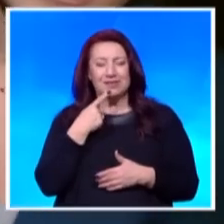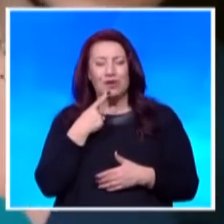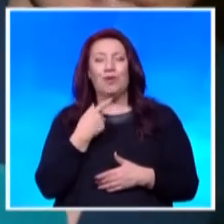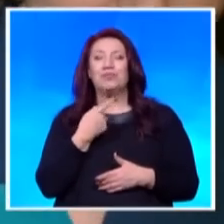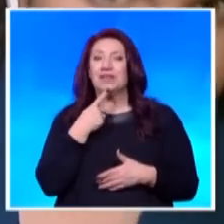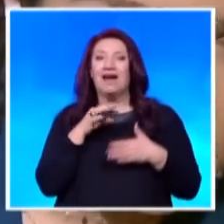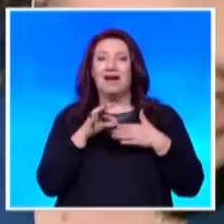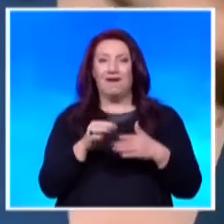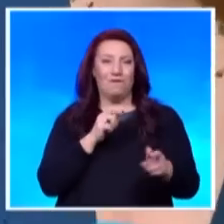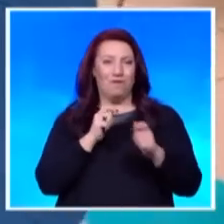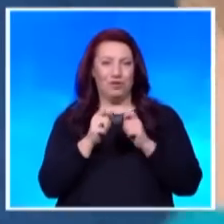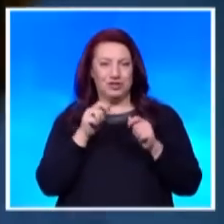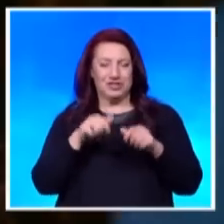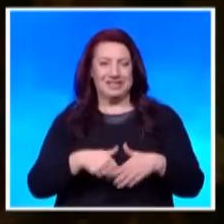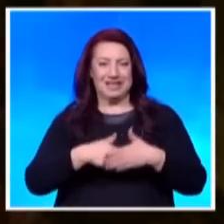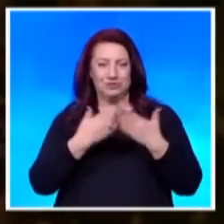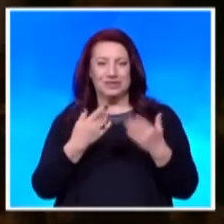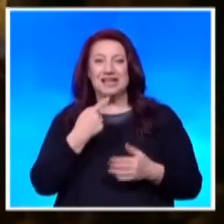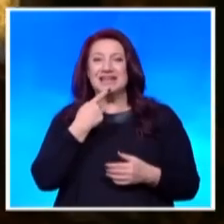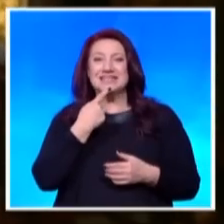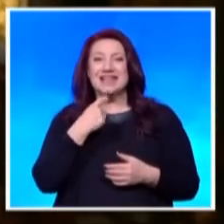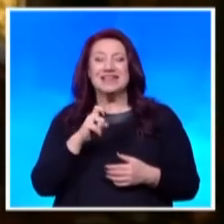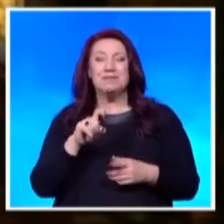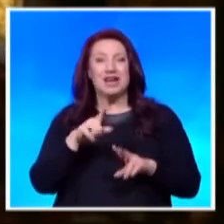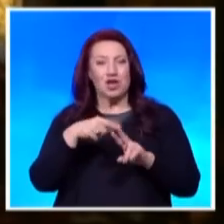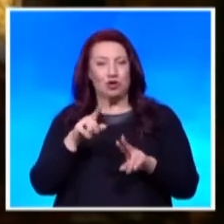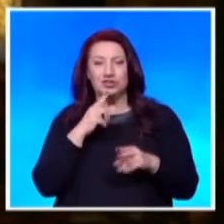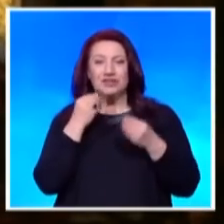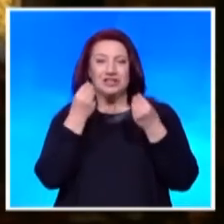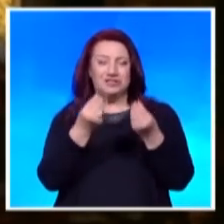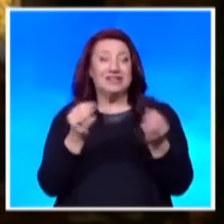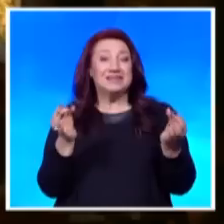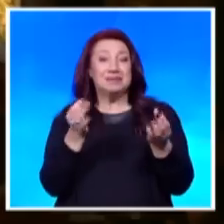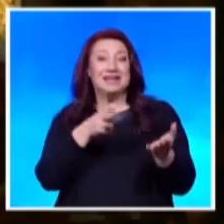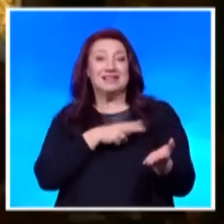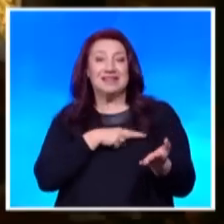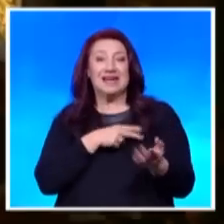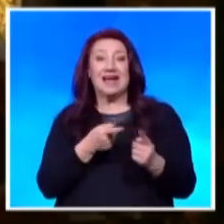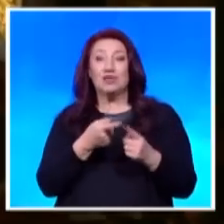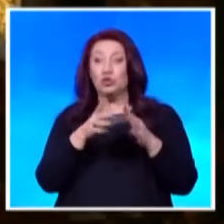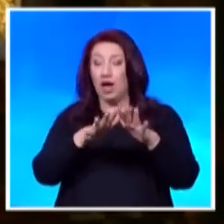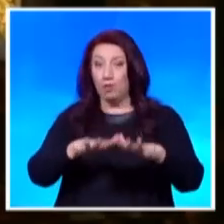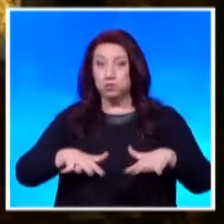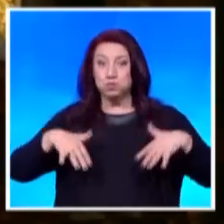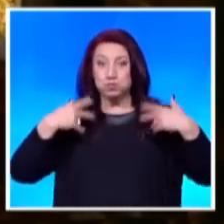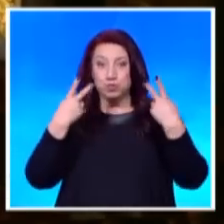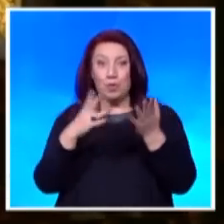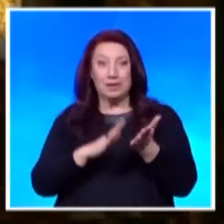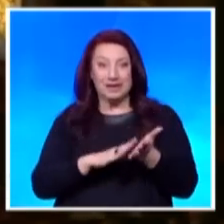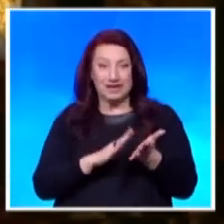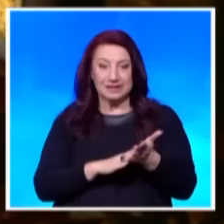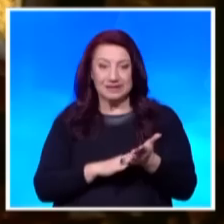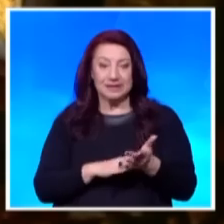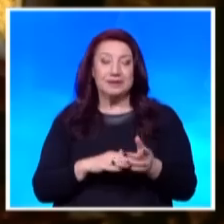BTV, Златимир Йочев, ще връчи специалната награда на публиката. Тази година мотото на театралния